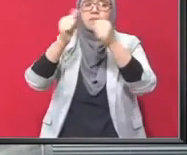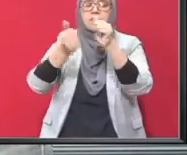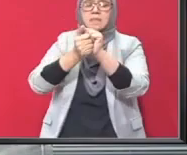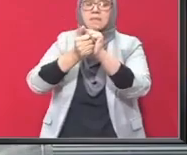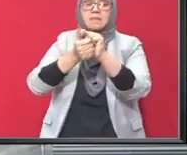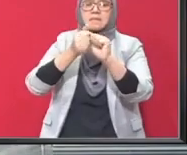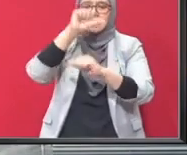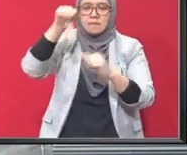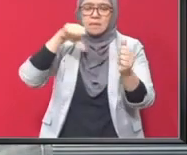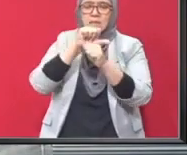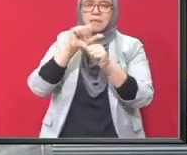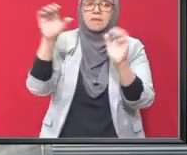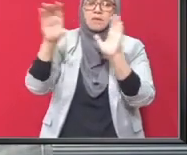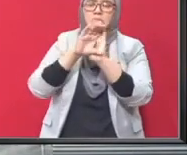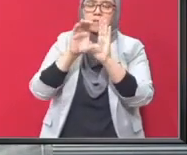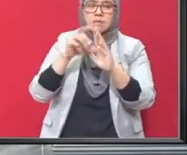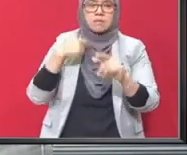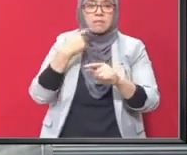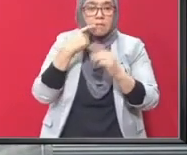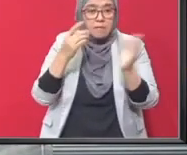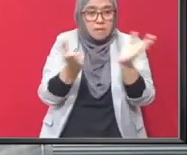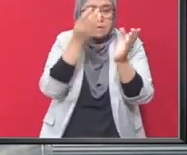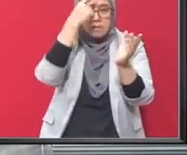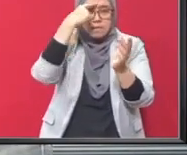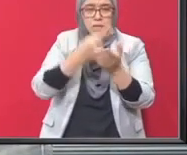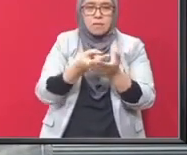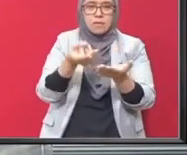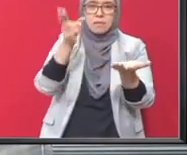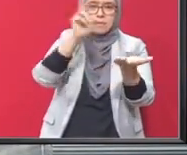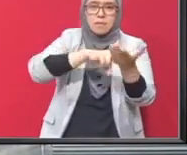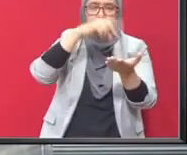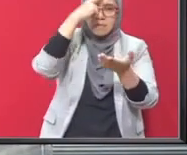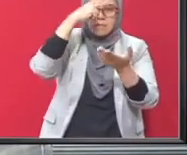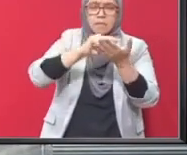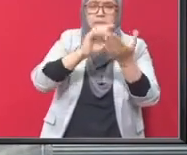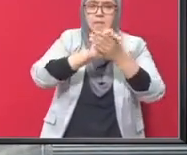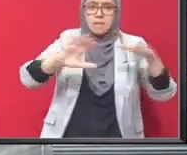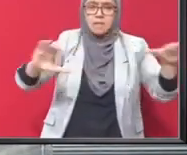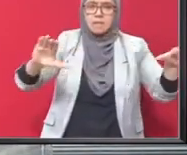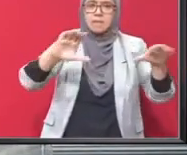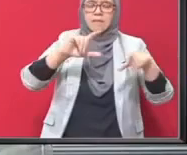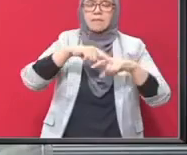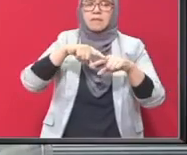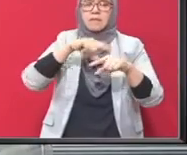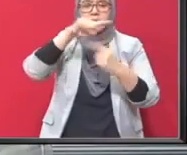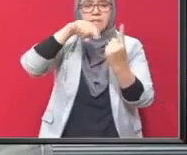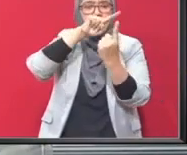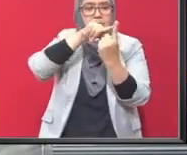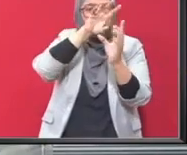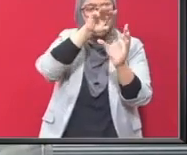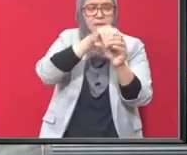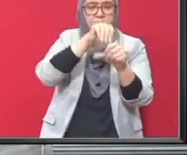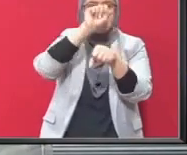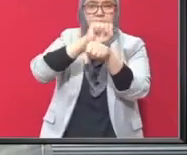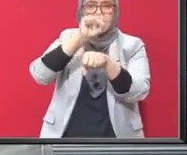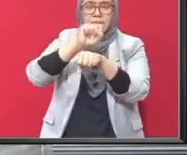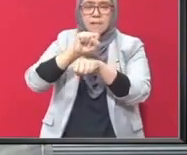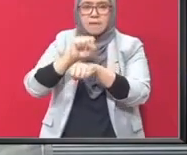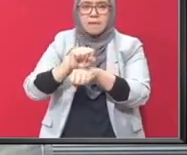kita mencaro mereka di segi keselamatan Apabila mereka terlibat dalam kerja-kerja yang seperti